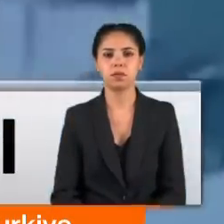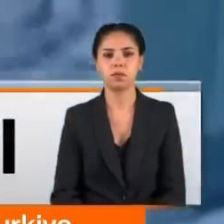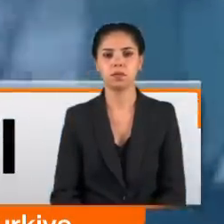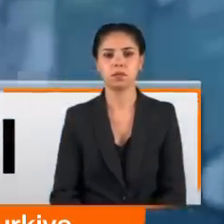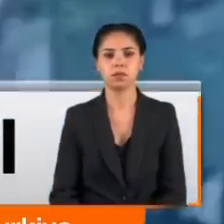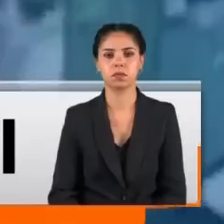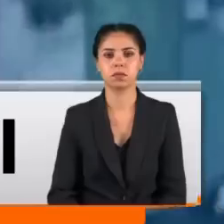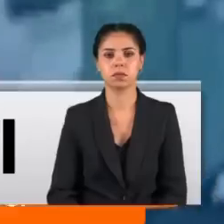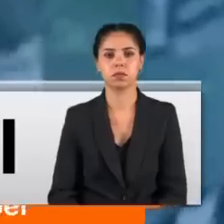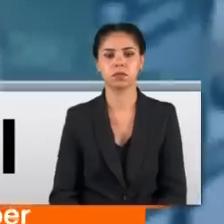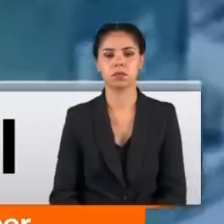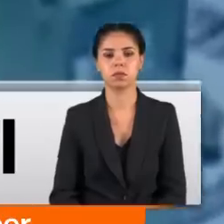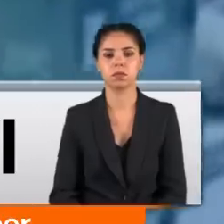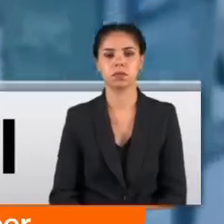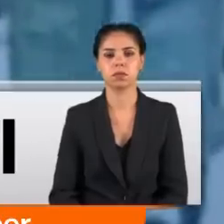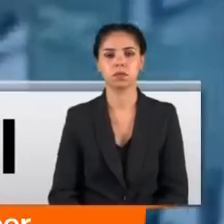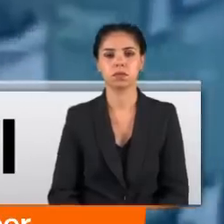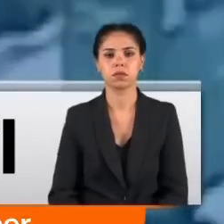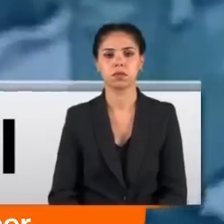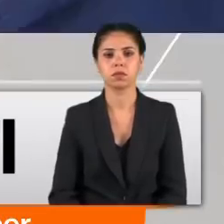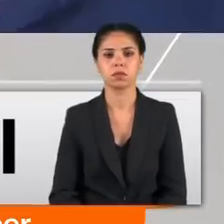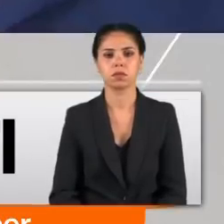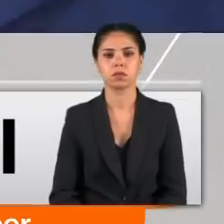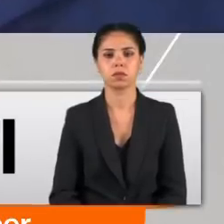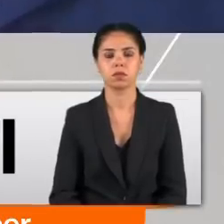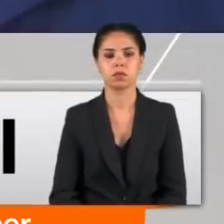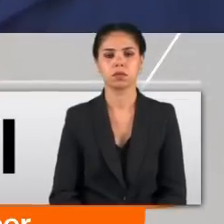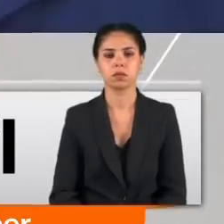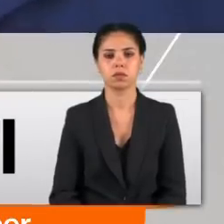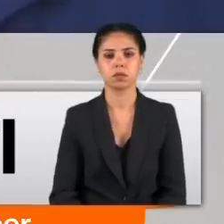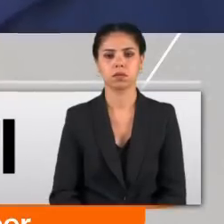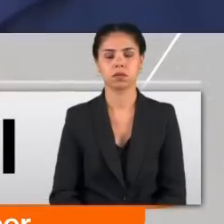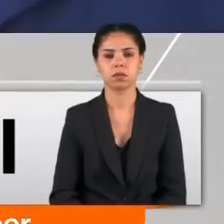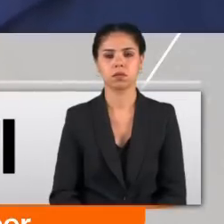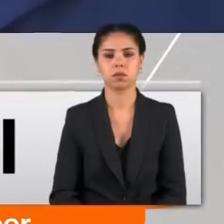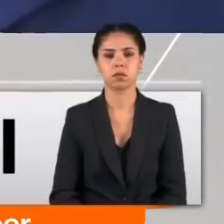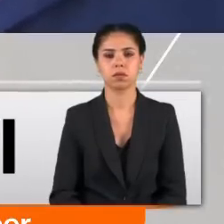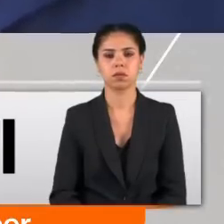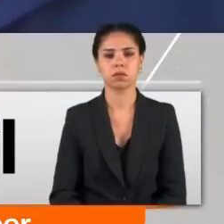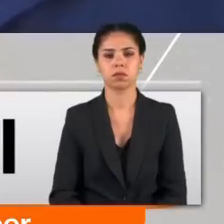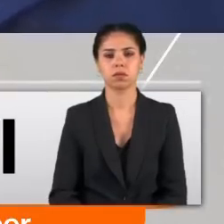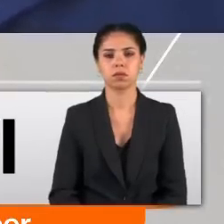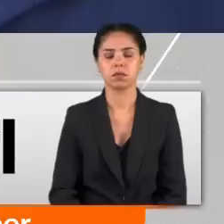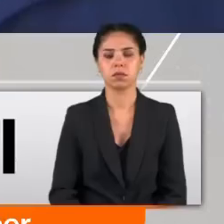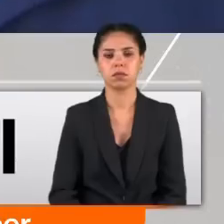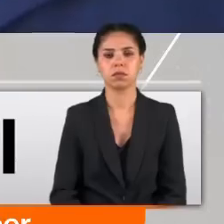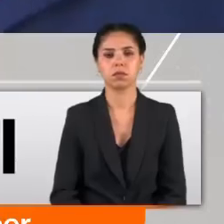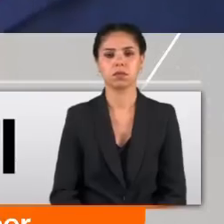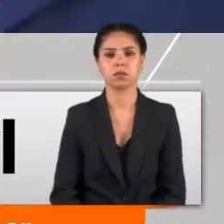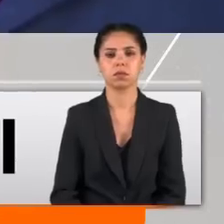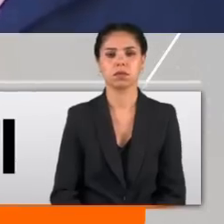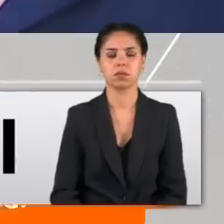Burada kaçırdığı gözüküyor. Kaçırmaya çalıştığı daha doğrusu gözüküyor. Sırtını alınca çocuk bağırmış, vurmaya başlamış